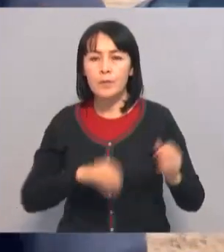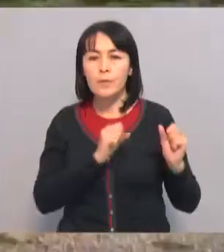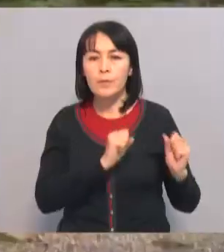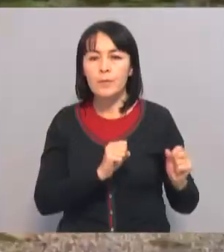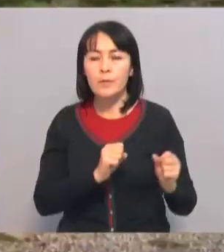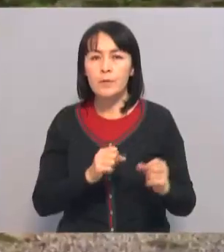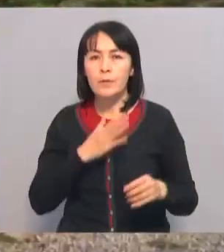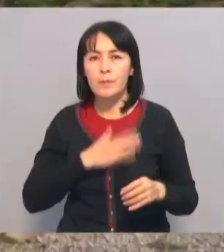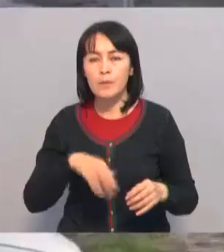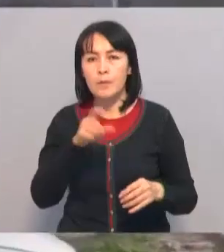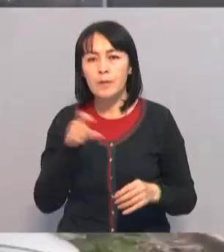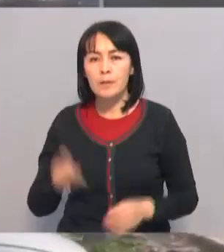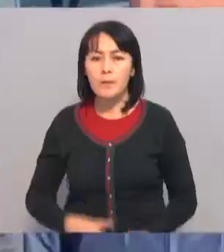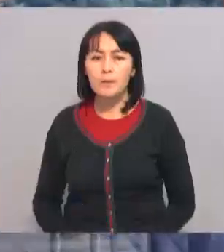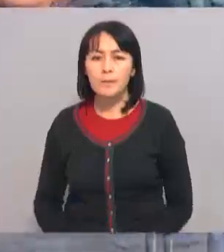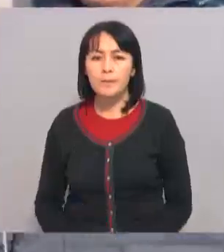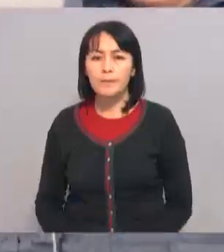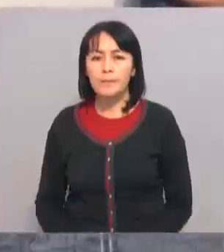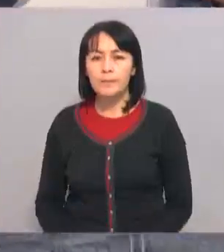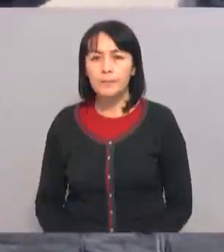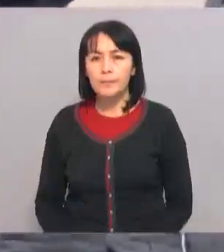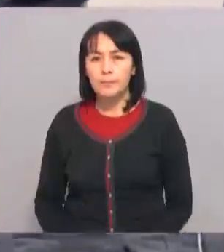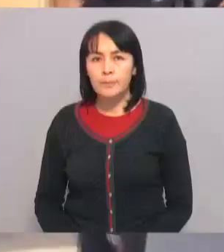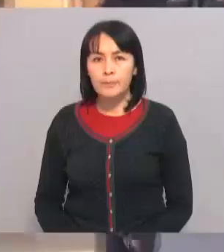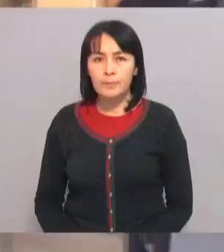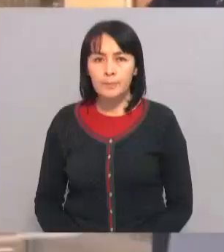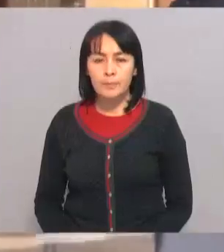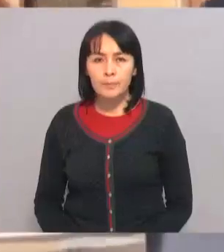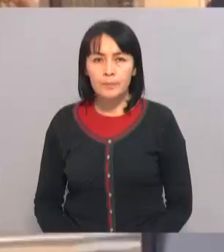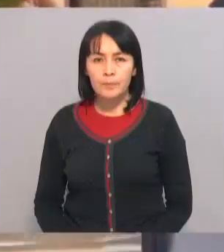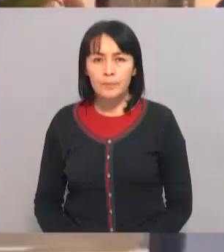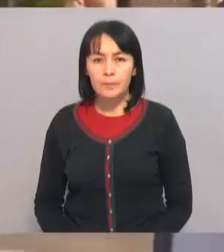дачи и безопасности населения. Аружан Жиренбаева, Диана Блязис. Новости.